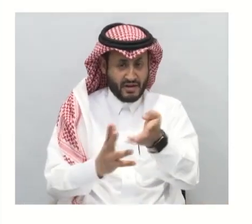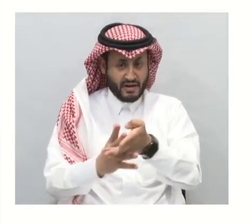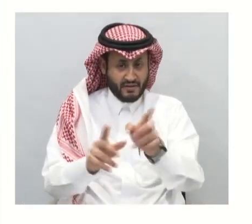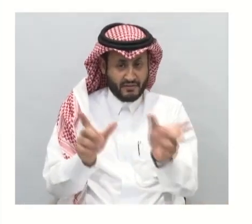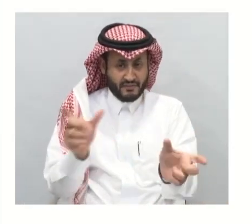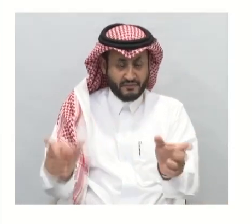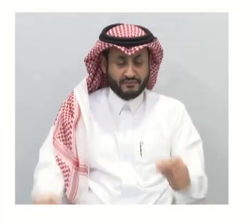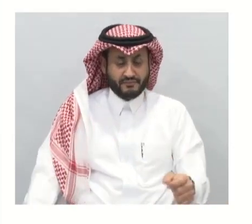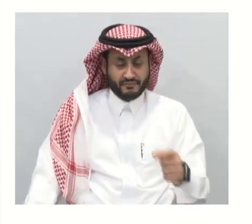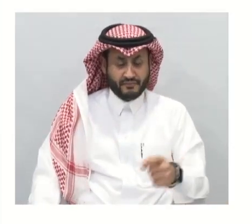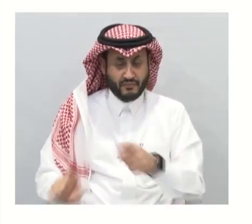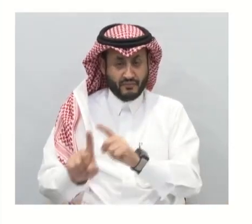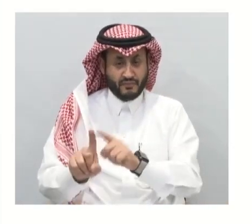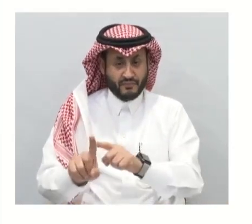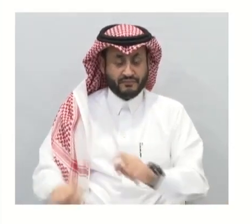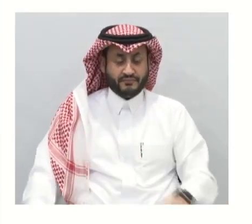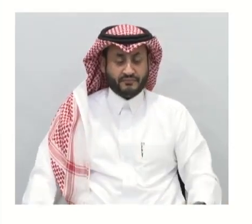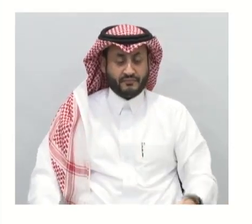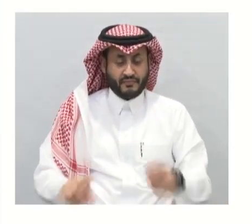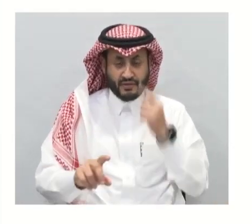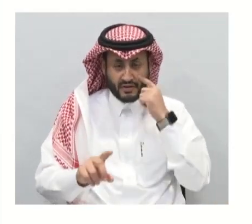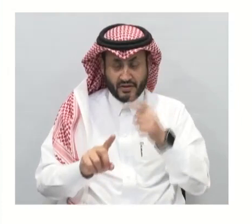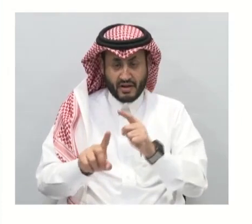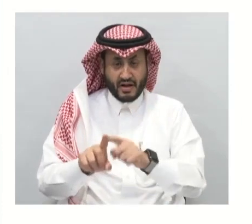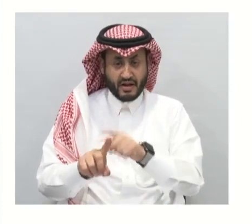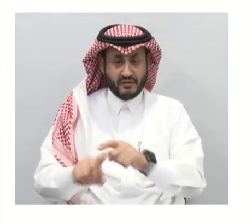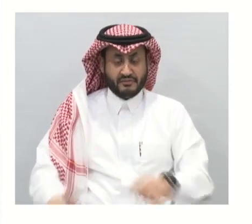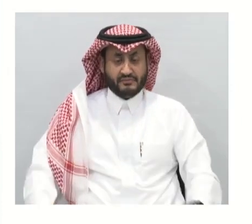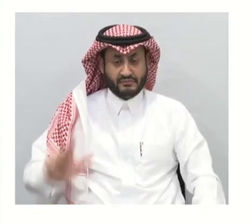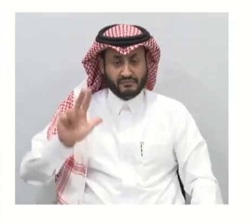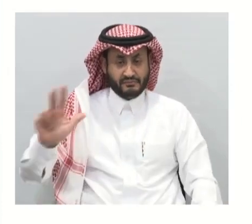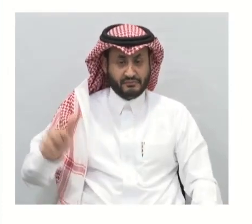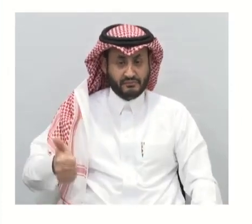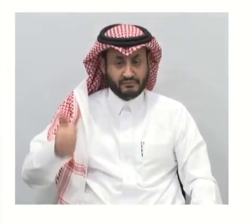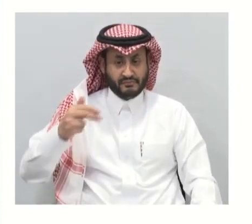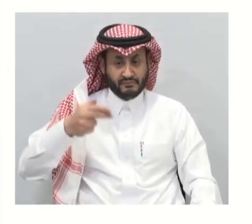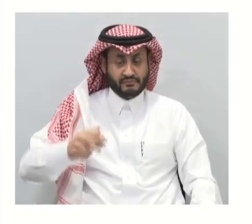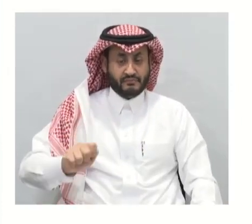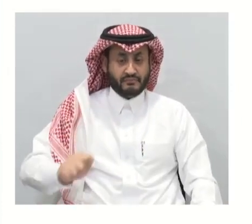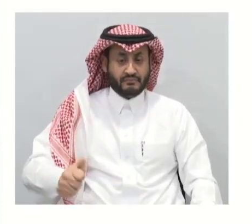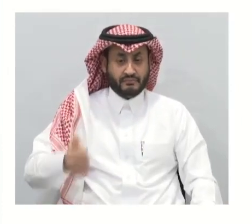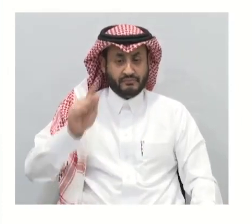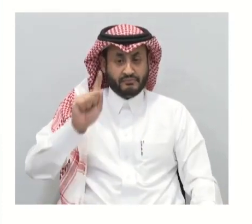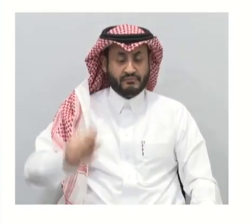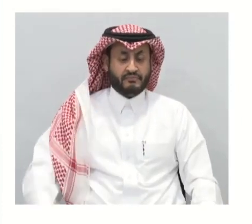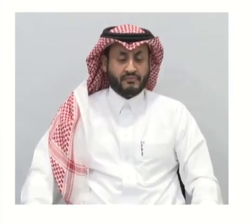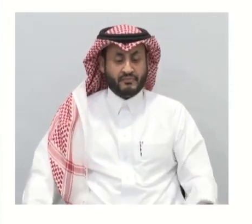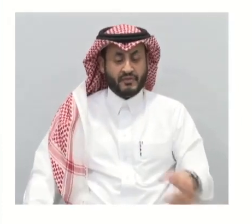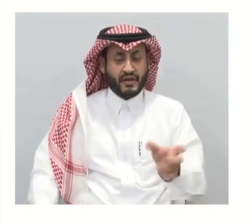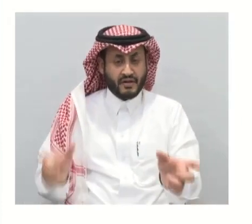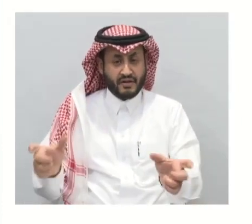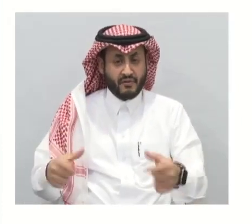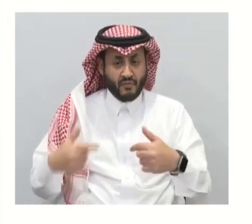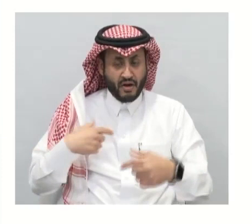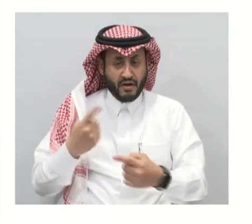هذه الاعصاب ذكرنا نوعين الاعصاب الجسميه او الجهاز الجسمي والجهاز